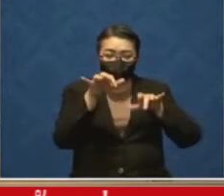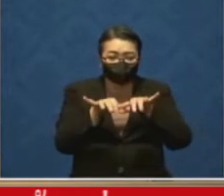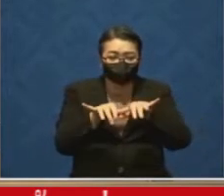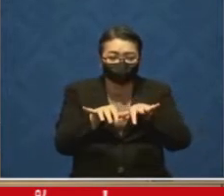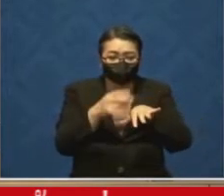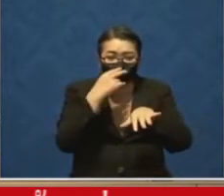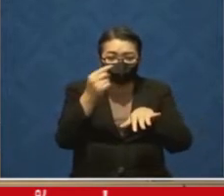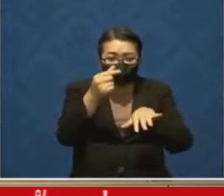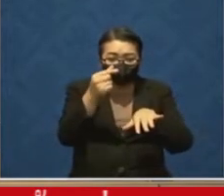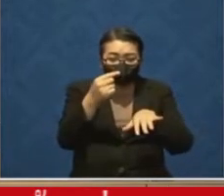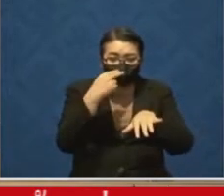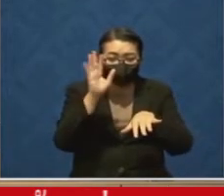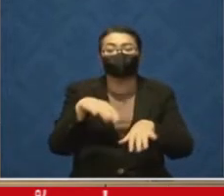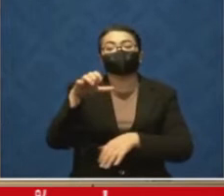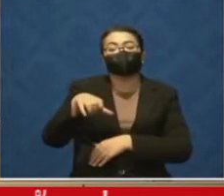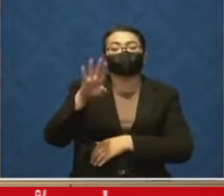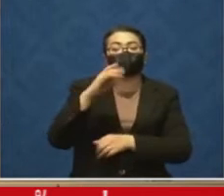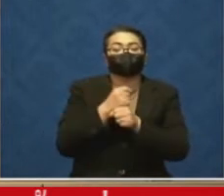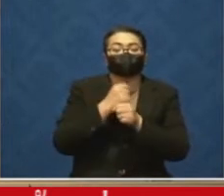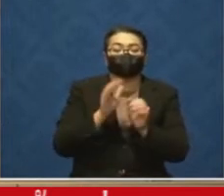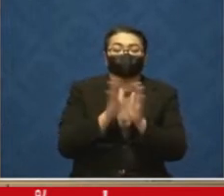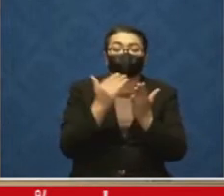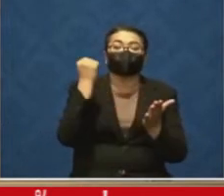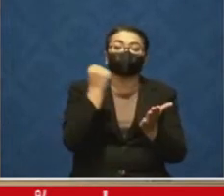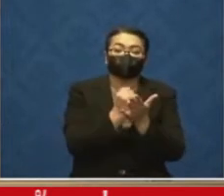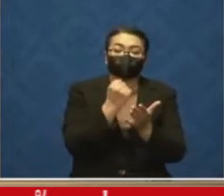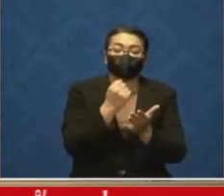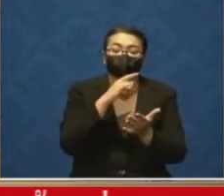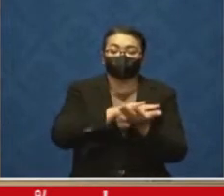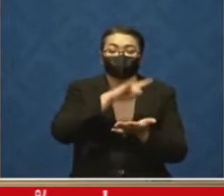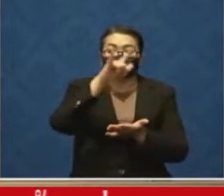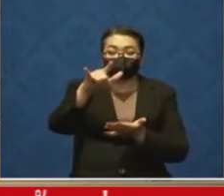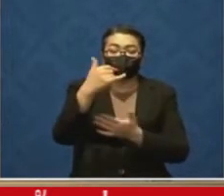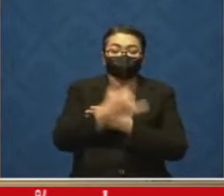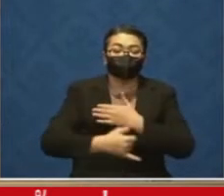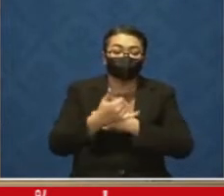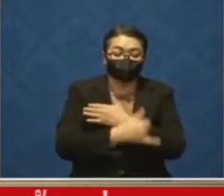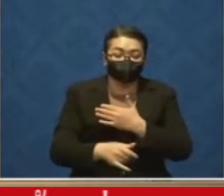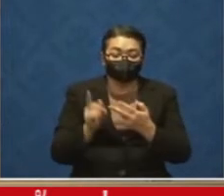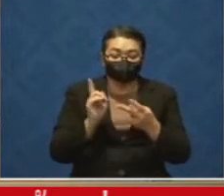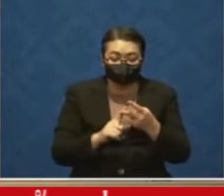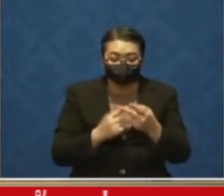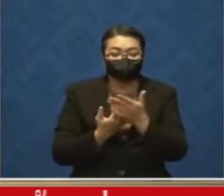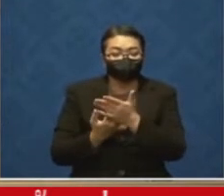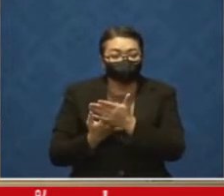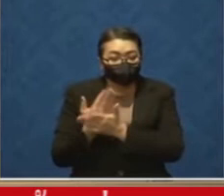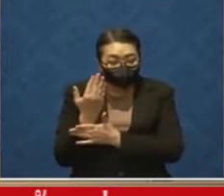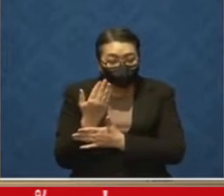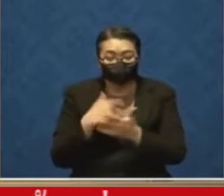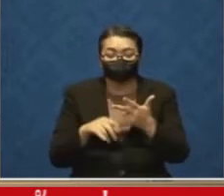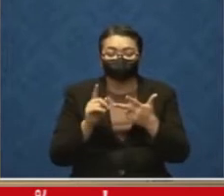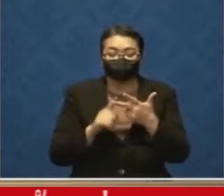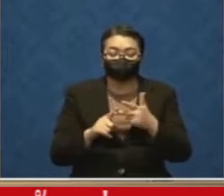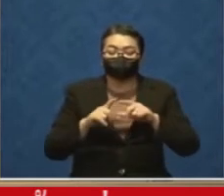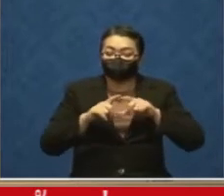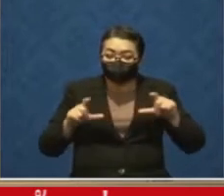บท่านใยกแนะนำนะครับเป็บริษัทที่ทำ Passport ของปเทศไยครับและนอกนั้นก็คือทำ printing และทำ